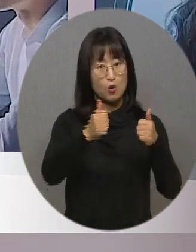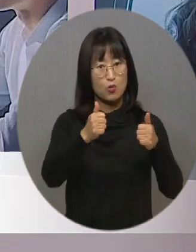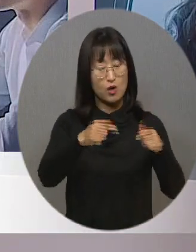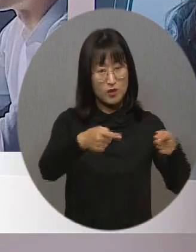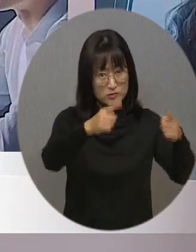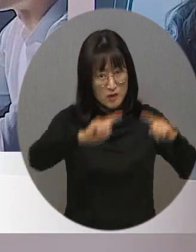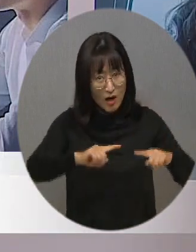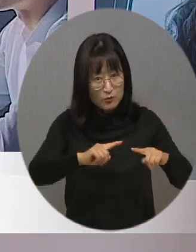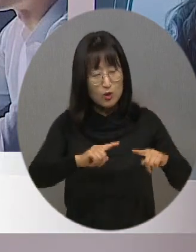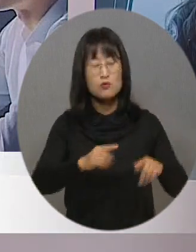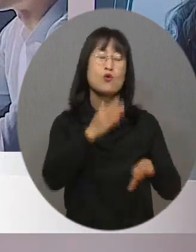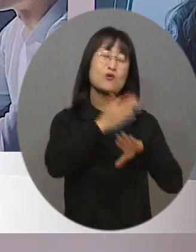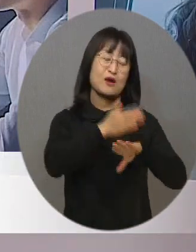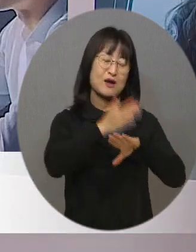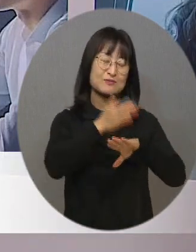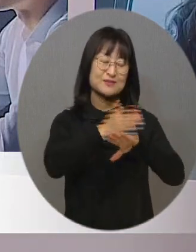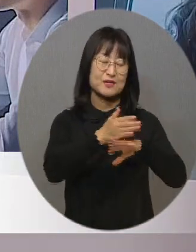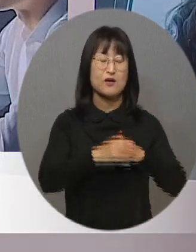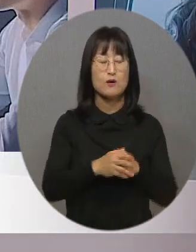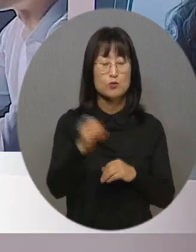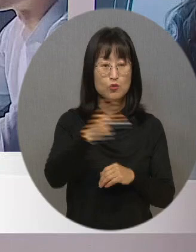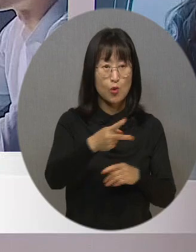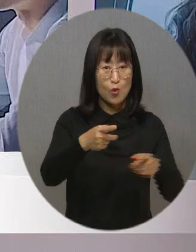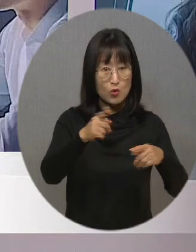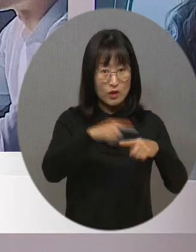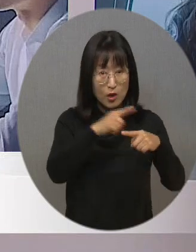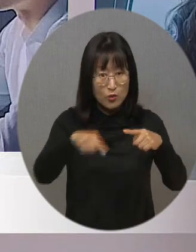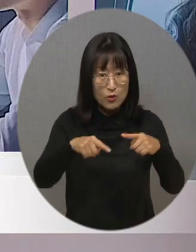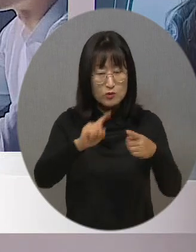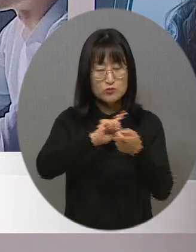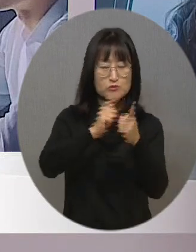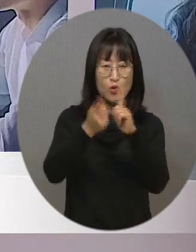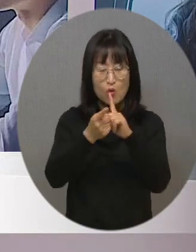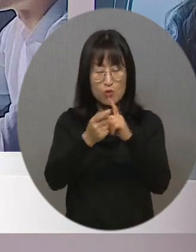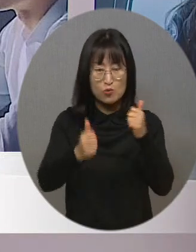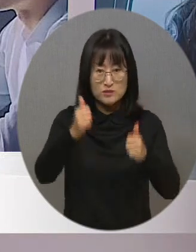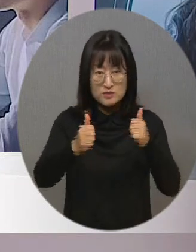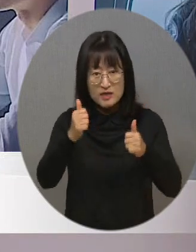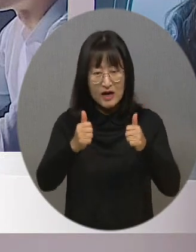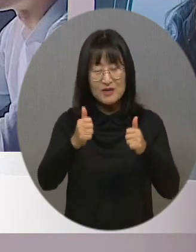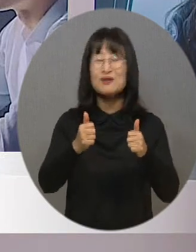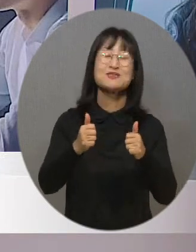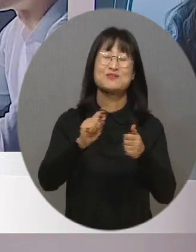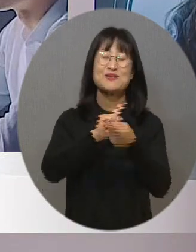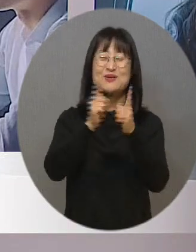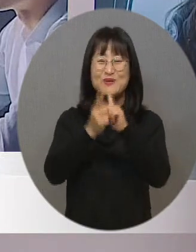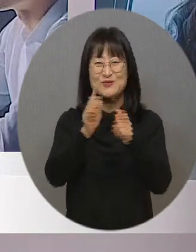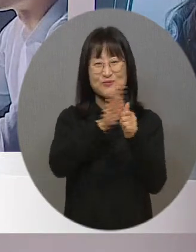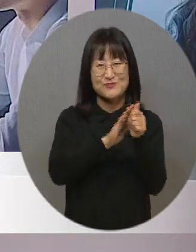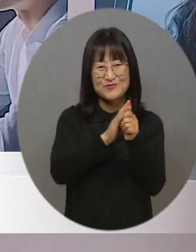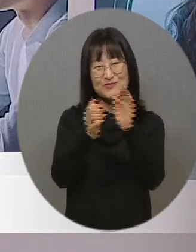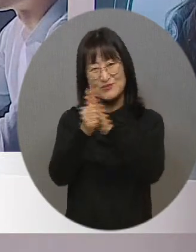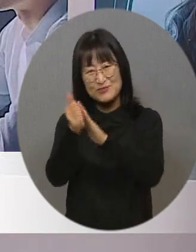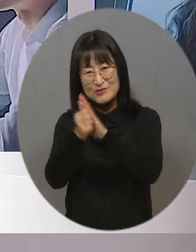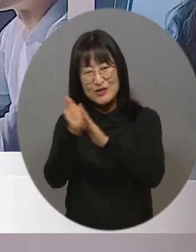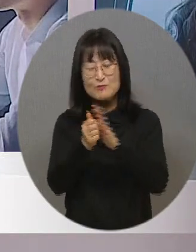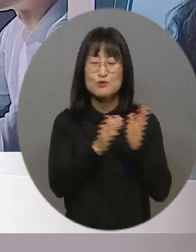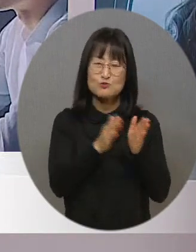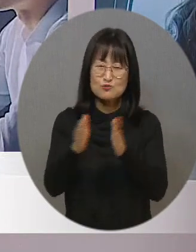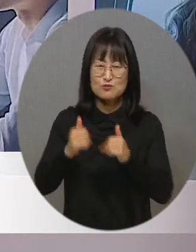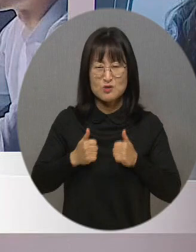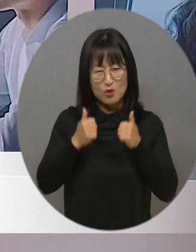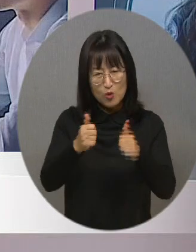너무 감사하고 고맙고 그 안에서도 또 이제 아이들이 서로 힘들지만 서로 위하면서 열심히 준비하는 모습이 너무